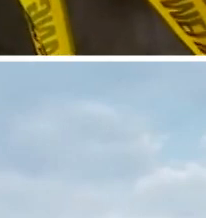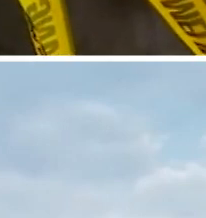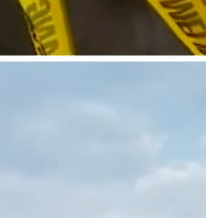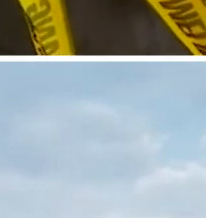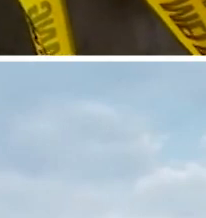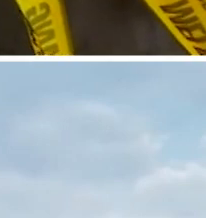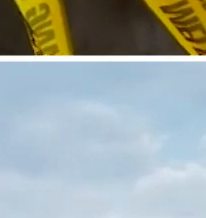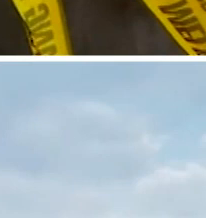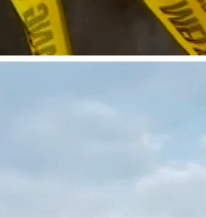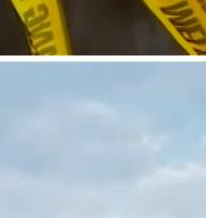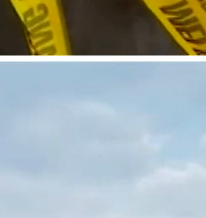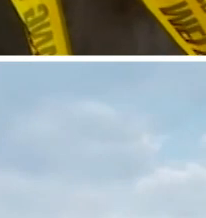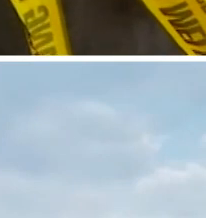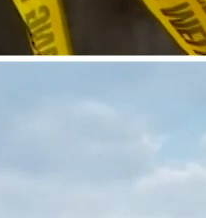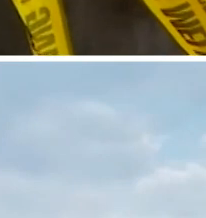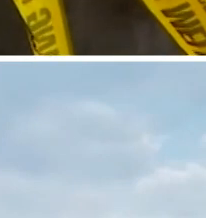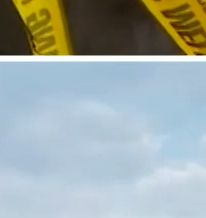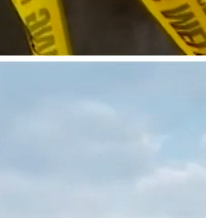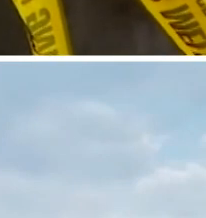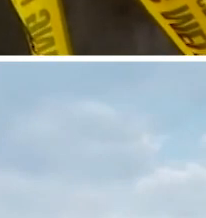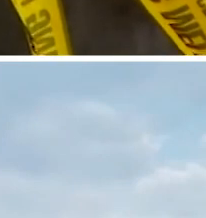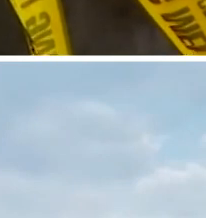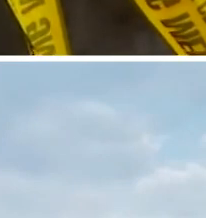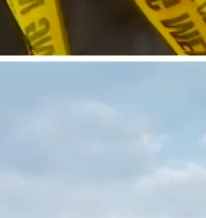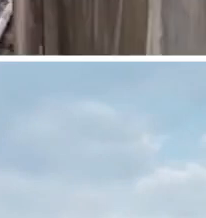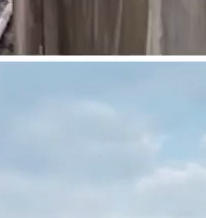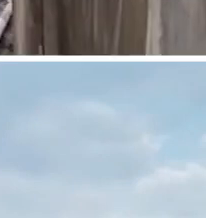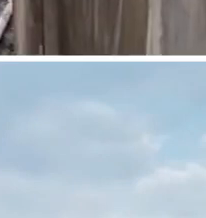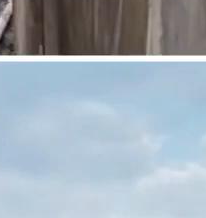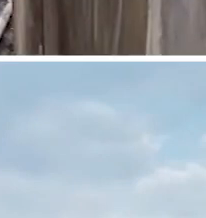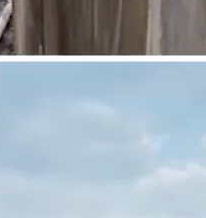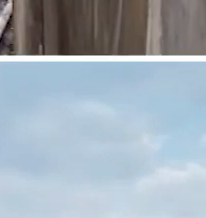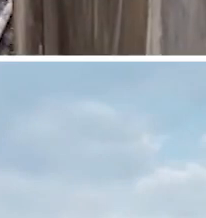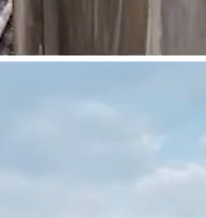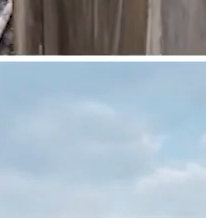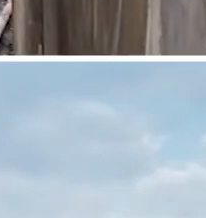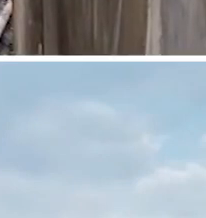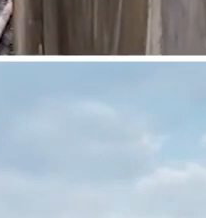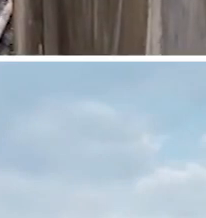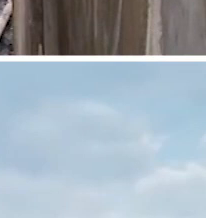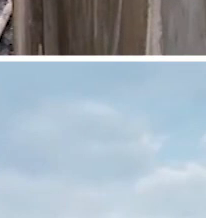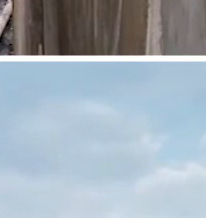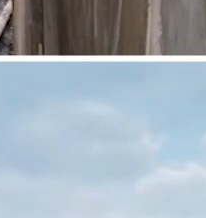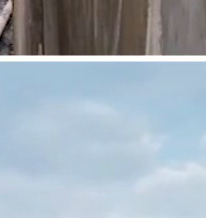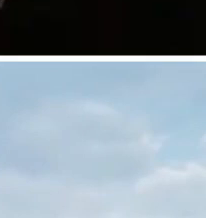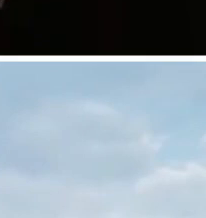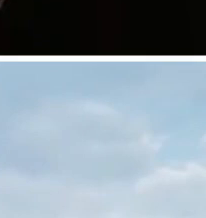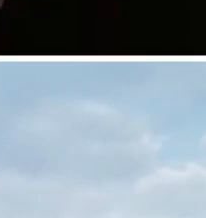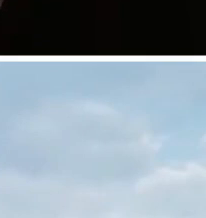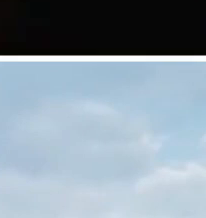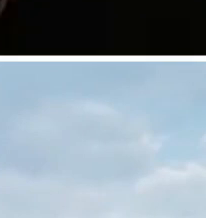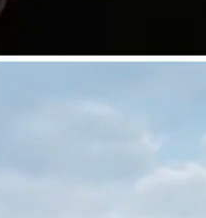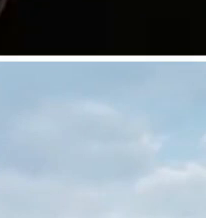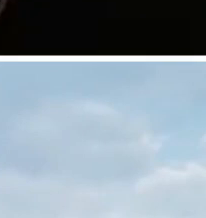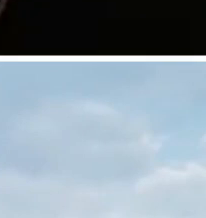20.30 waktu Indonesia Barat. Dan dari keterangan dari Ketua RT setempat tadi mengatakan bahwa api berhasil dipadamkan pada pukul